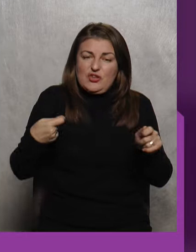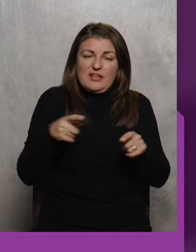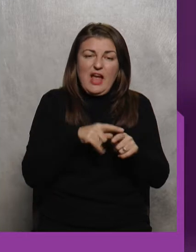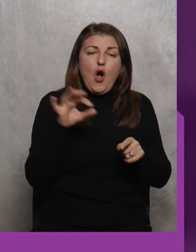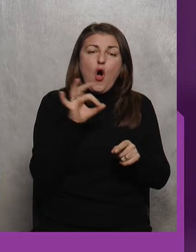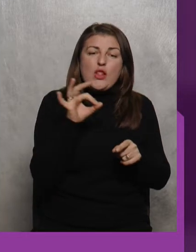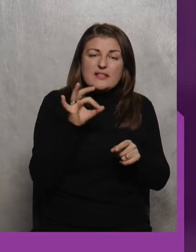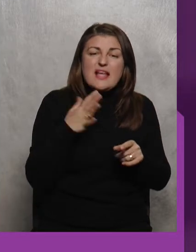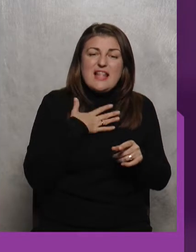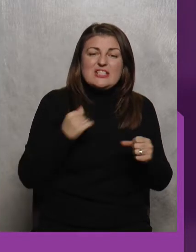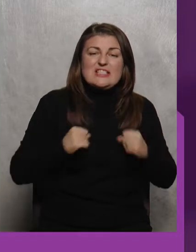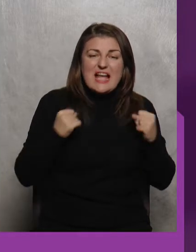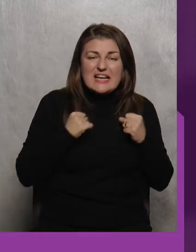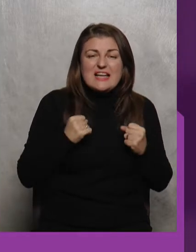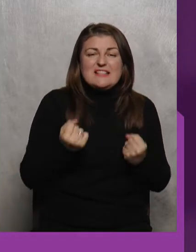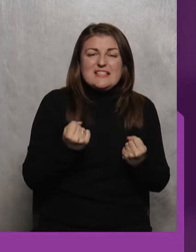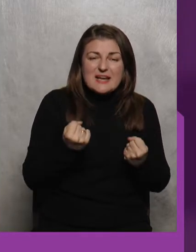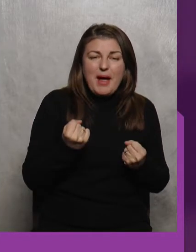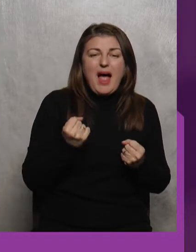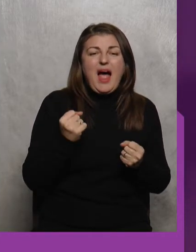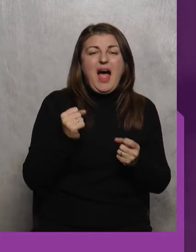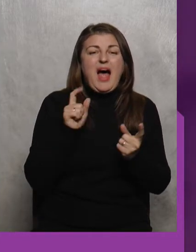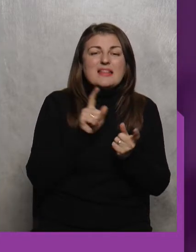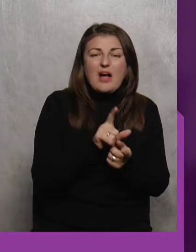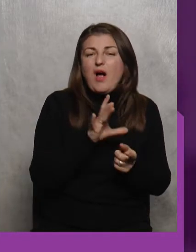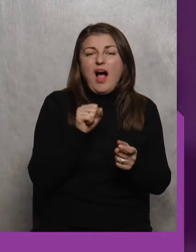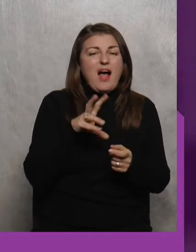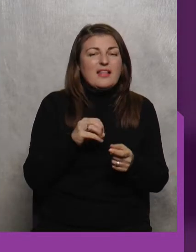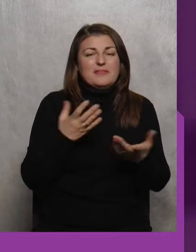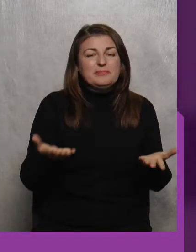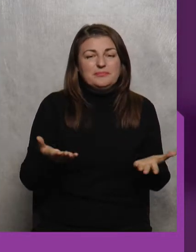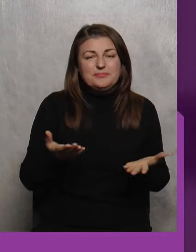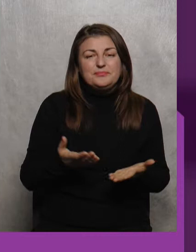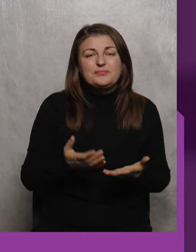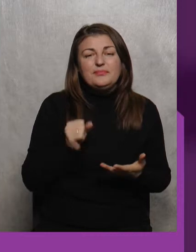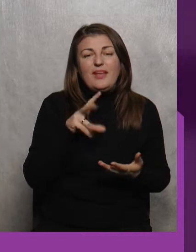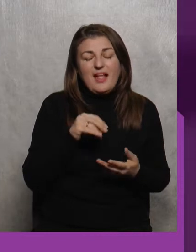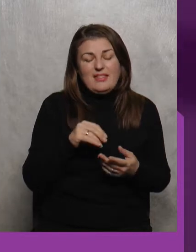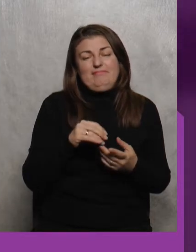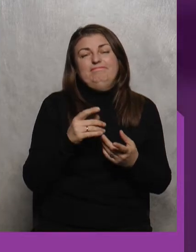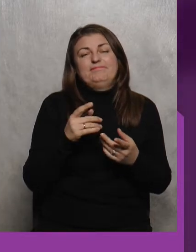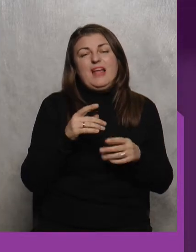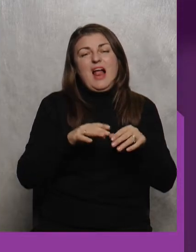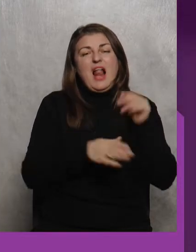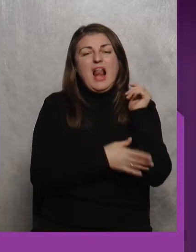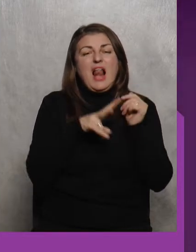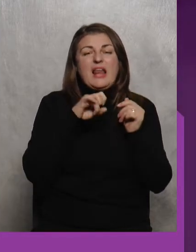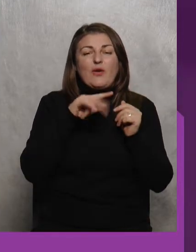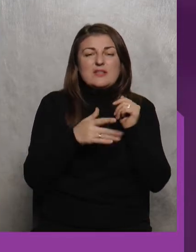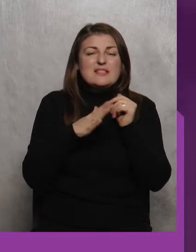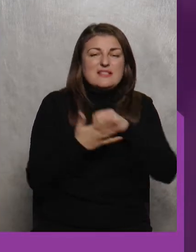Олексій наш старається стримати атаку суперника, але Але злетів лікоть, відповідно,